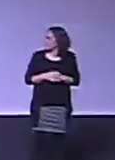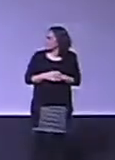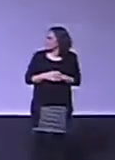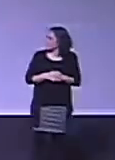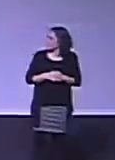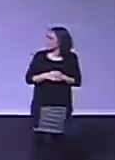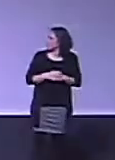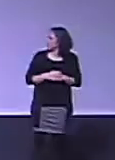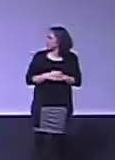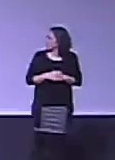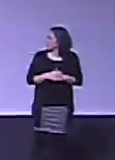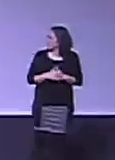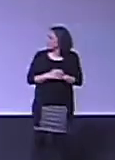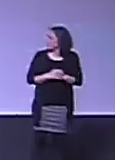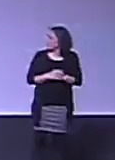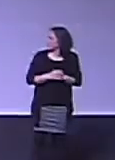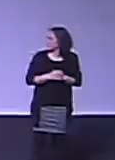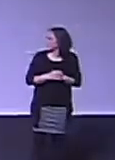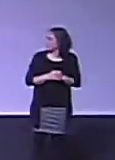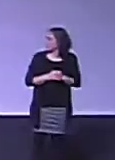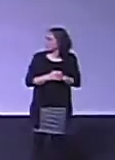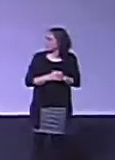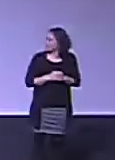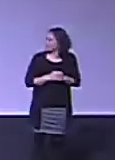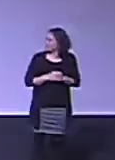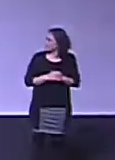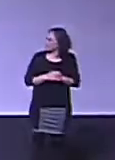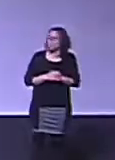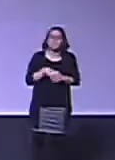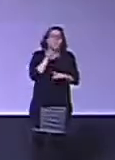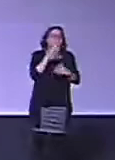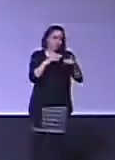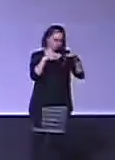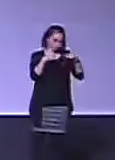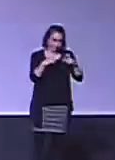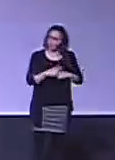Jarri erdian, argazkiengo dugu.